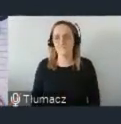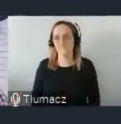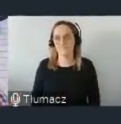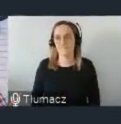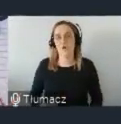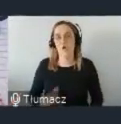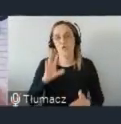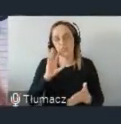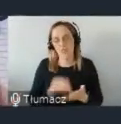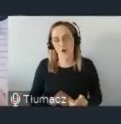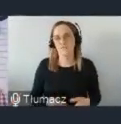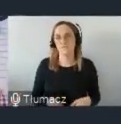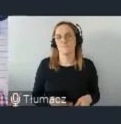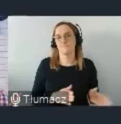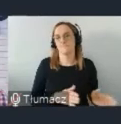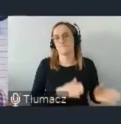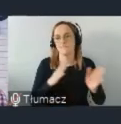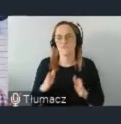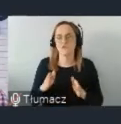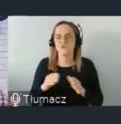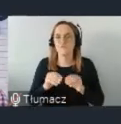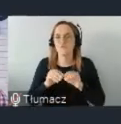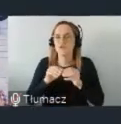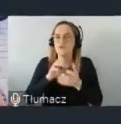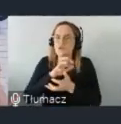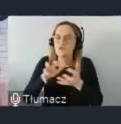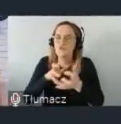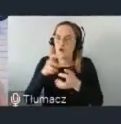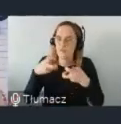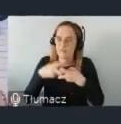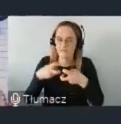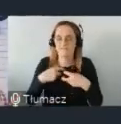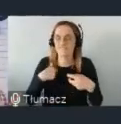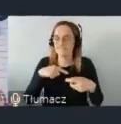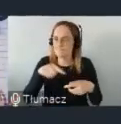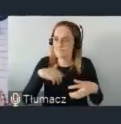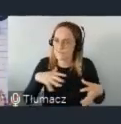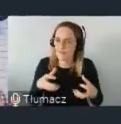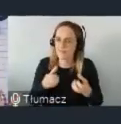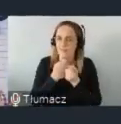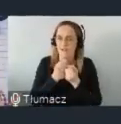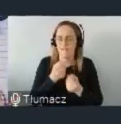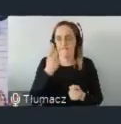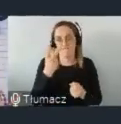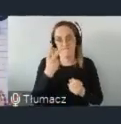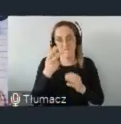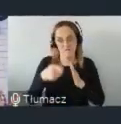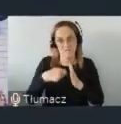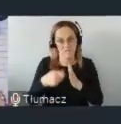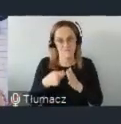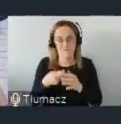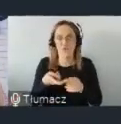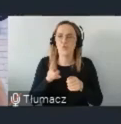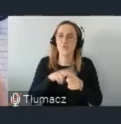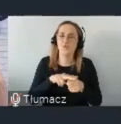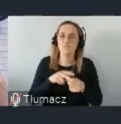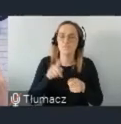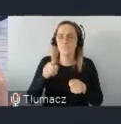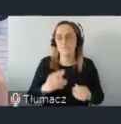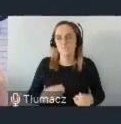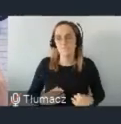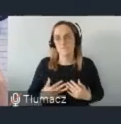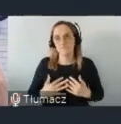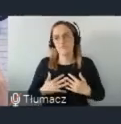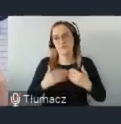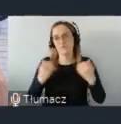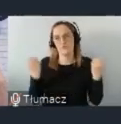I znowu przeskakujemy do wirtualnej rzeczywistości. Znalazłem dwa filmiki, które zrobiły na mnie